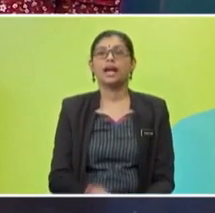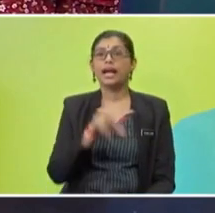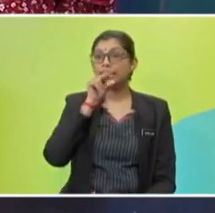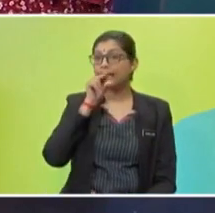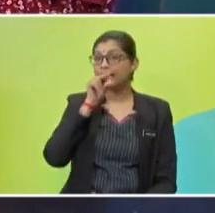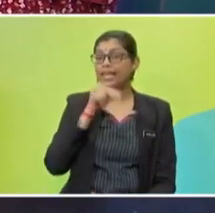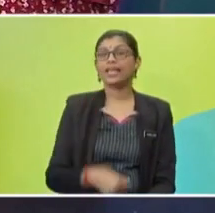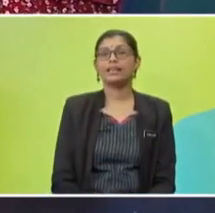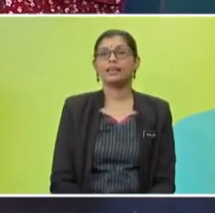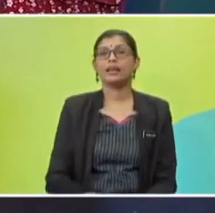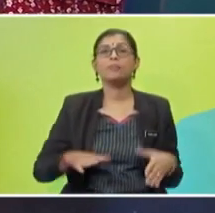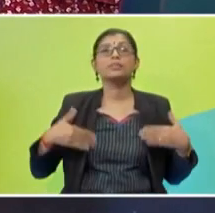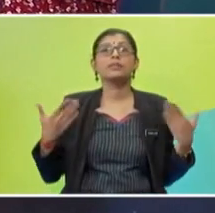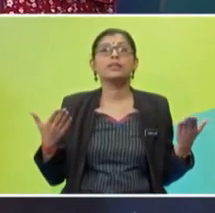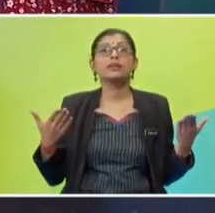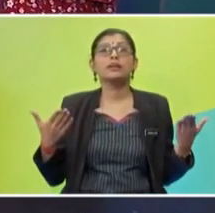yanradit1